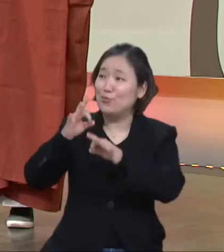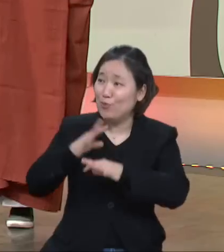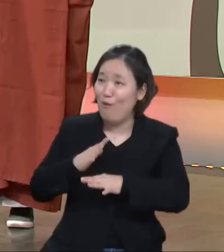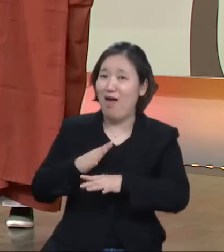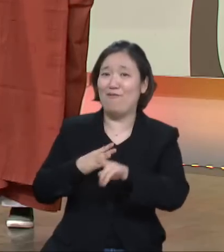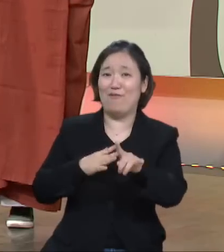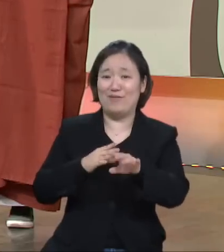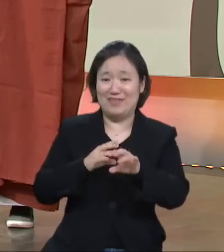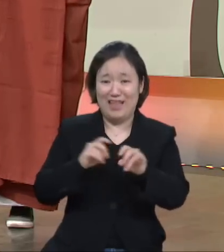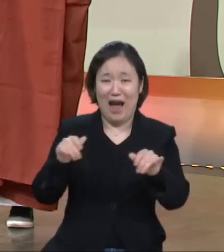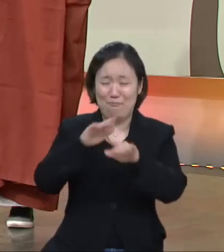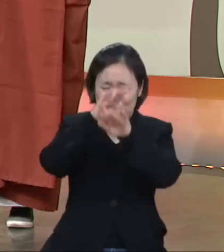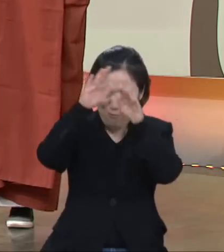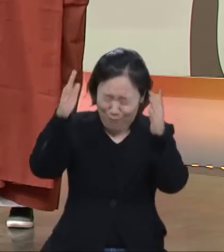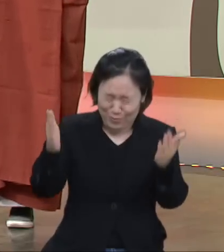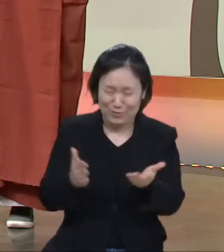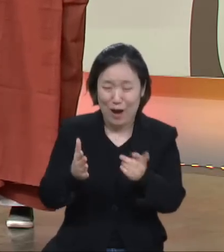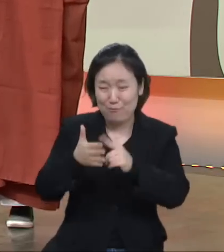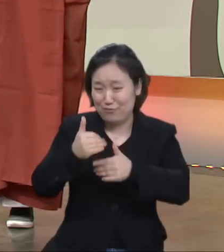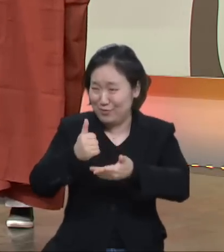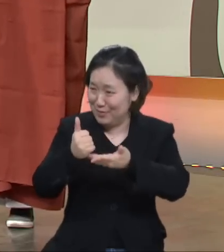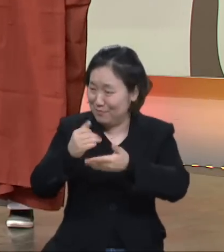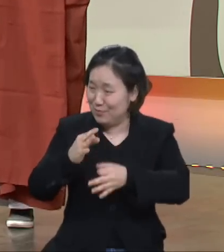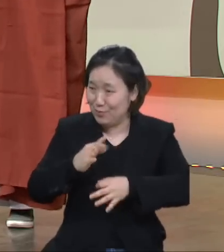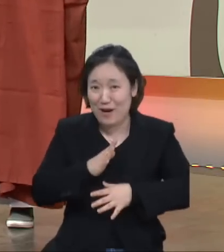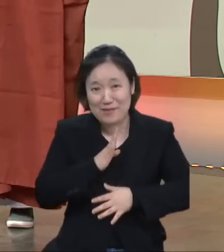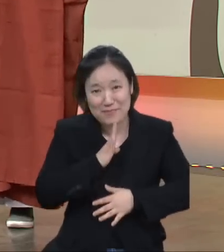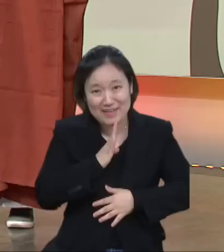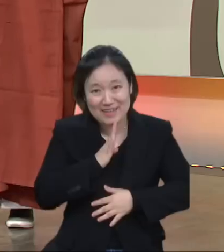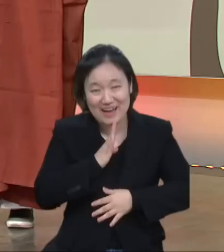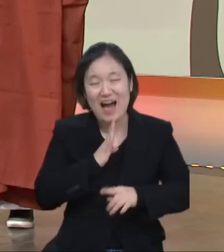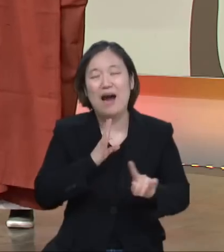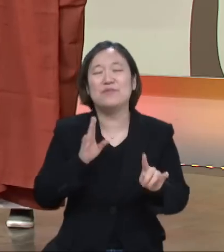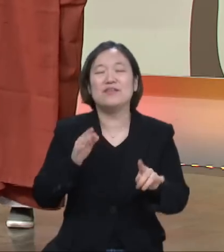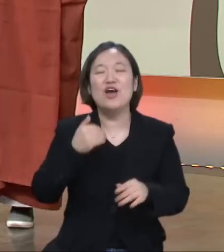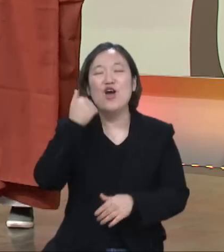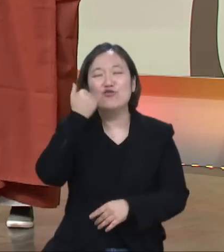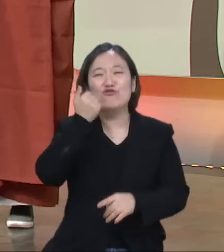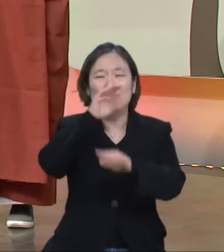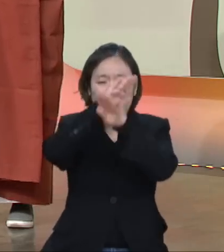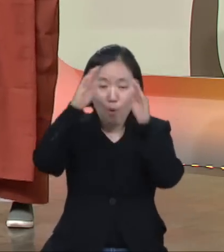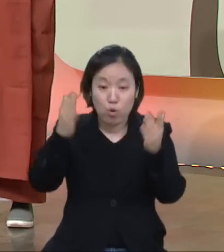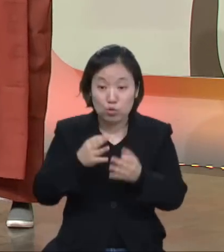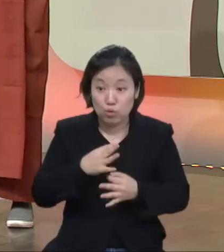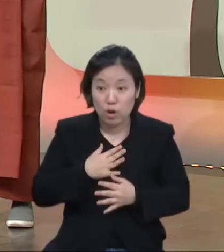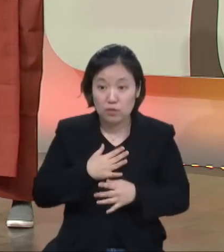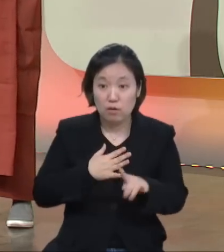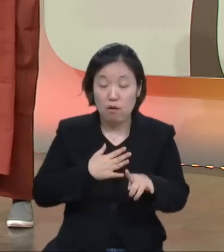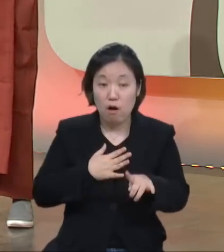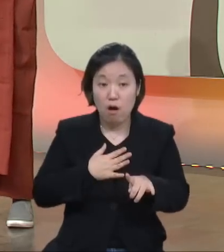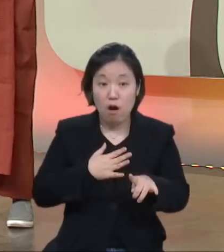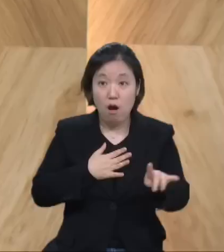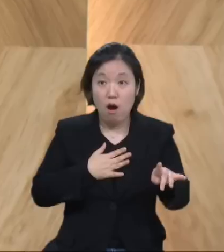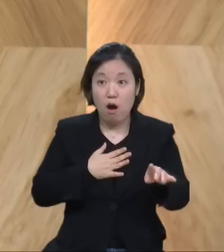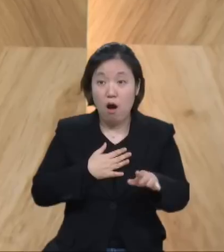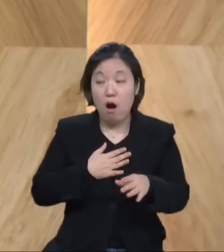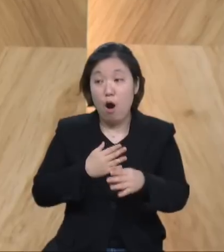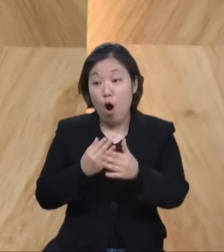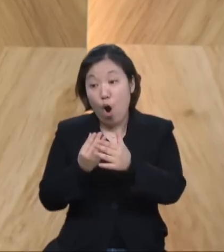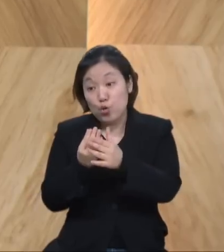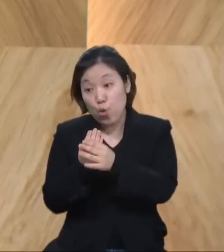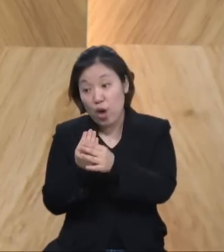놀라고 부처님도 놀라고 부처님은 안 놀라셨겠죠 그건 좀 오버다 그런